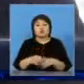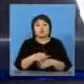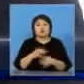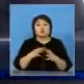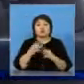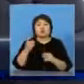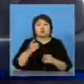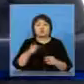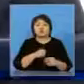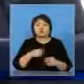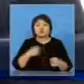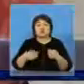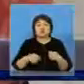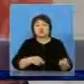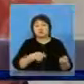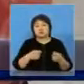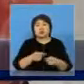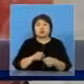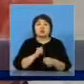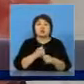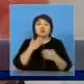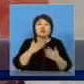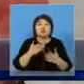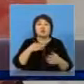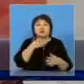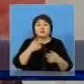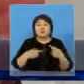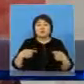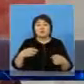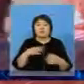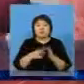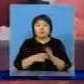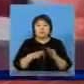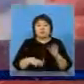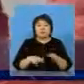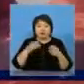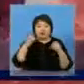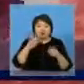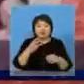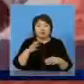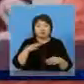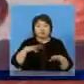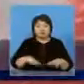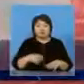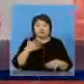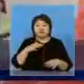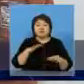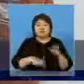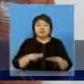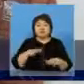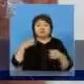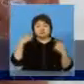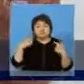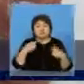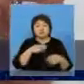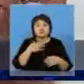шаруа қожалықтары өз өнімдерін ұсынды. Негізгі сұраныста ет өнімдері. 800 келі ірі қара, 300 келі жылқы, 50 келі қой